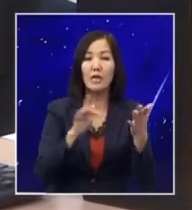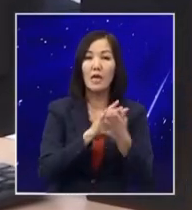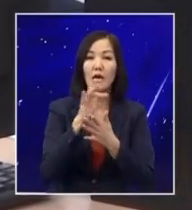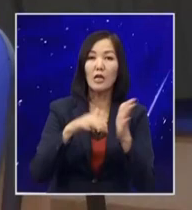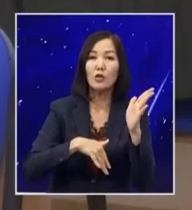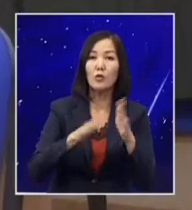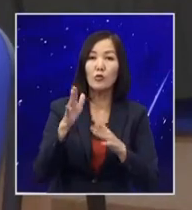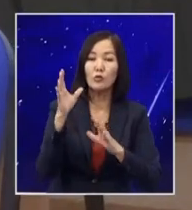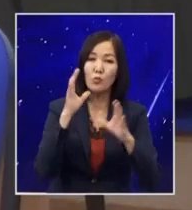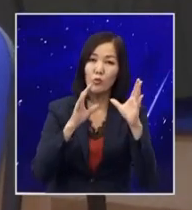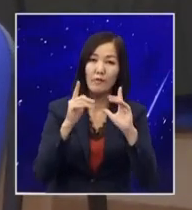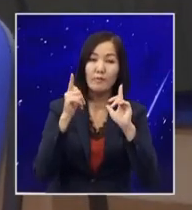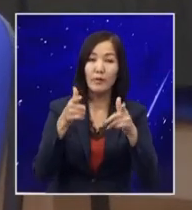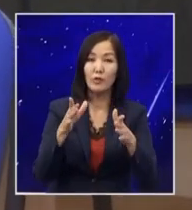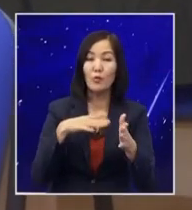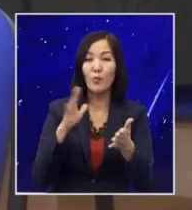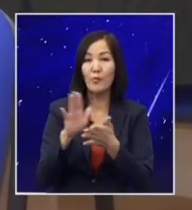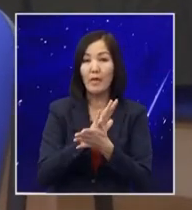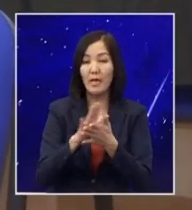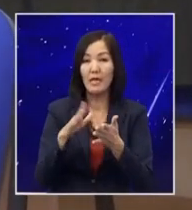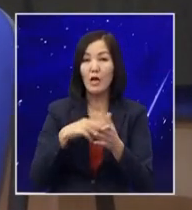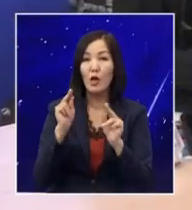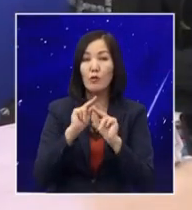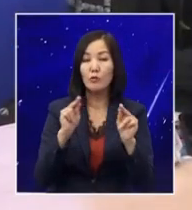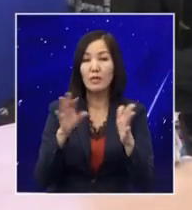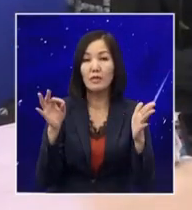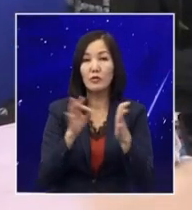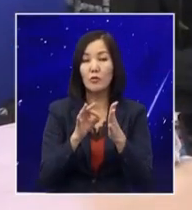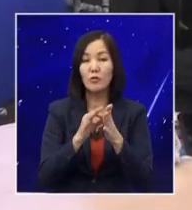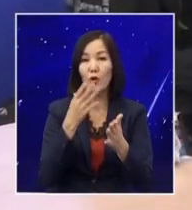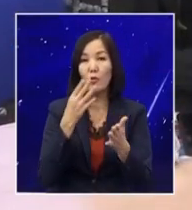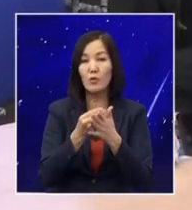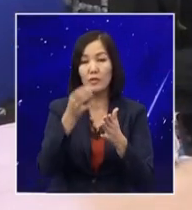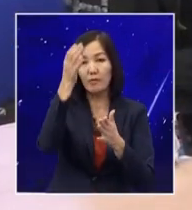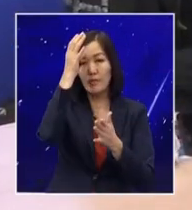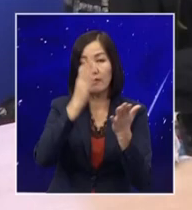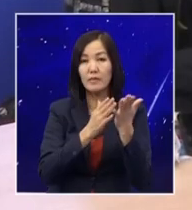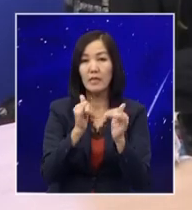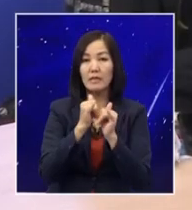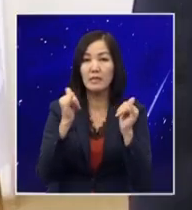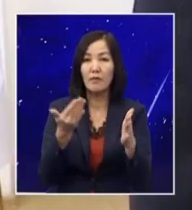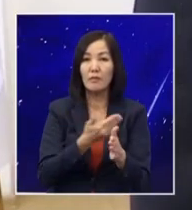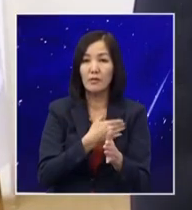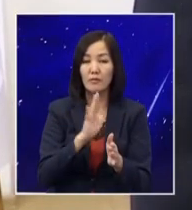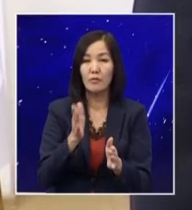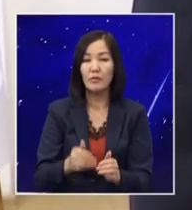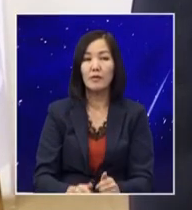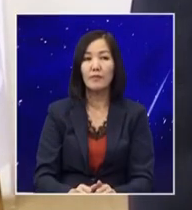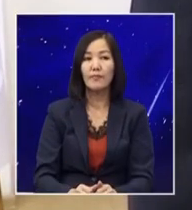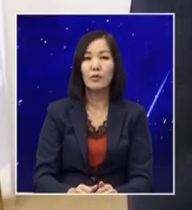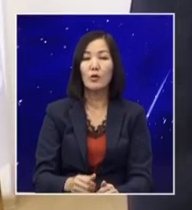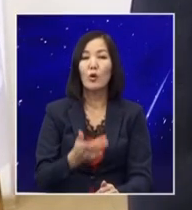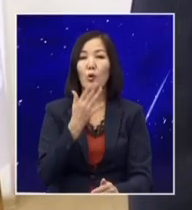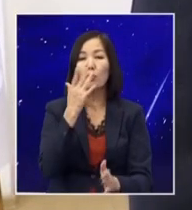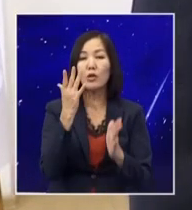оқу орындарында грантта оқиды. Ұстаздық жолда жүрген оның мақсаты отандық білім саласын дамытуға күш салу. ОБТ тапсыратын